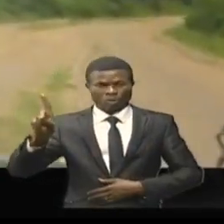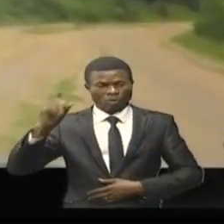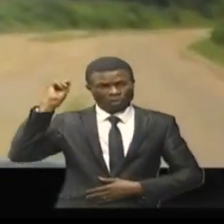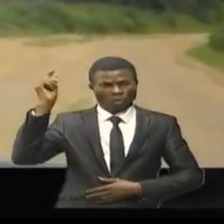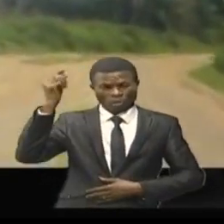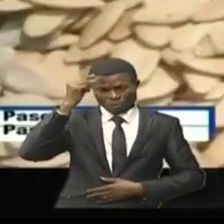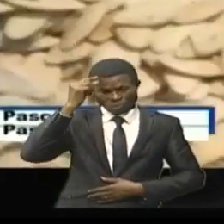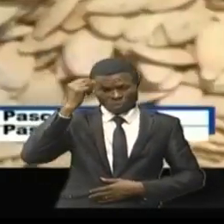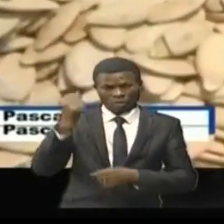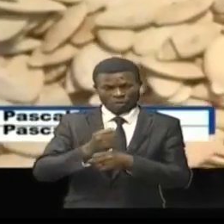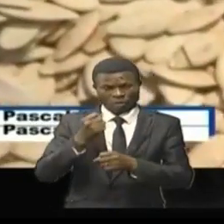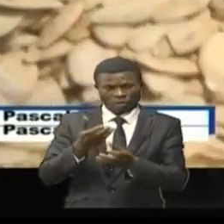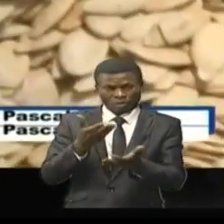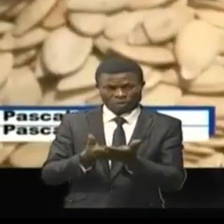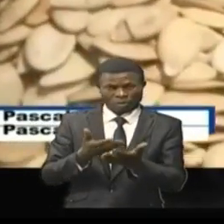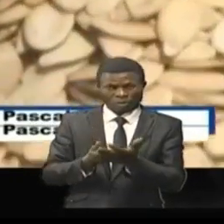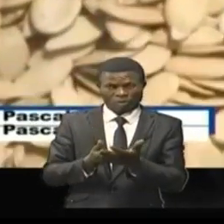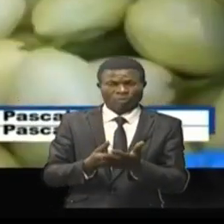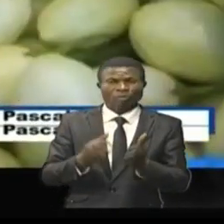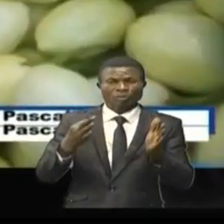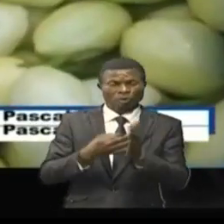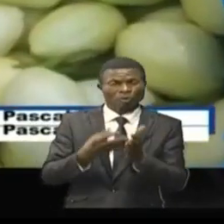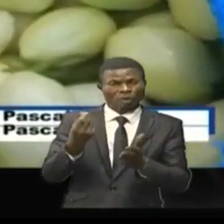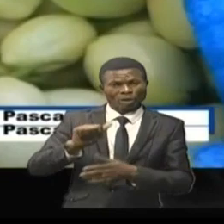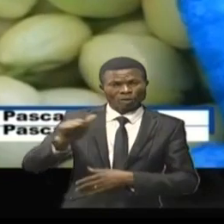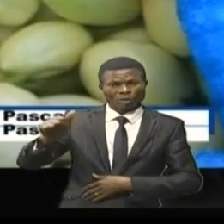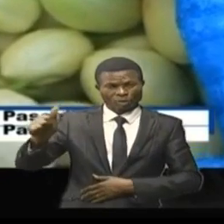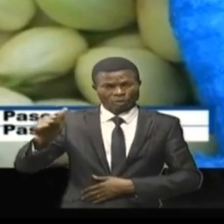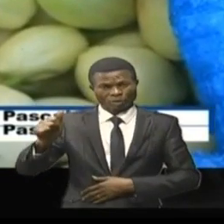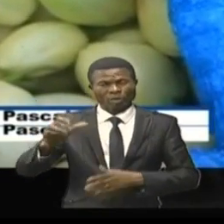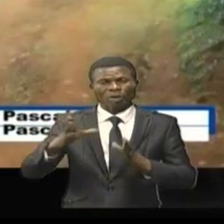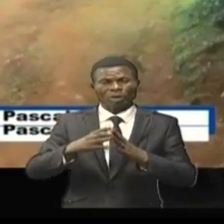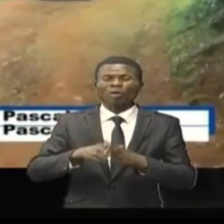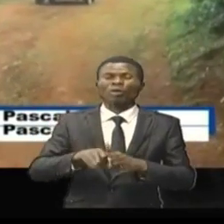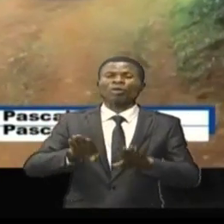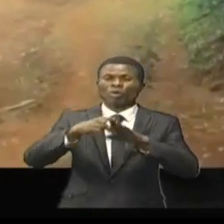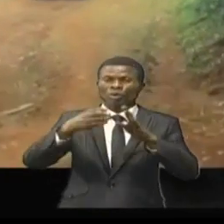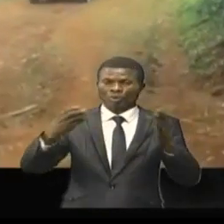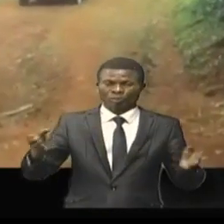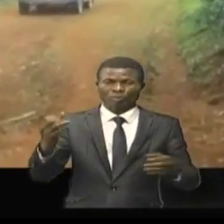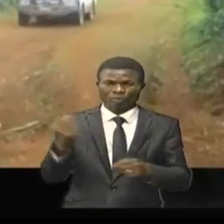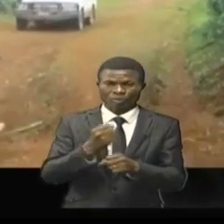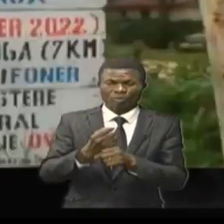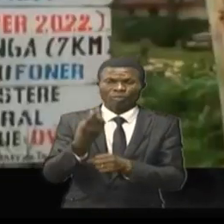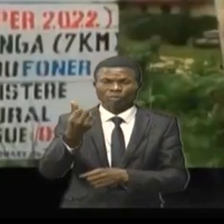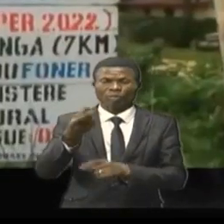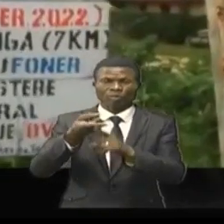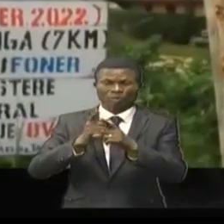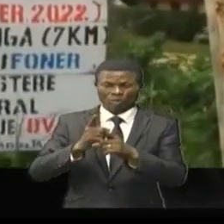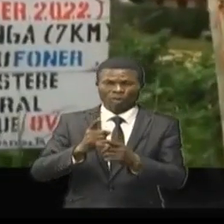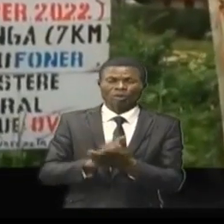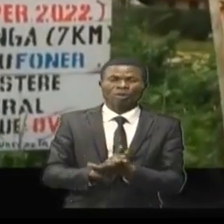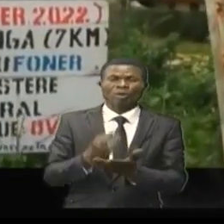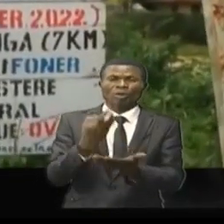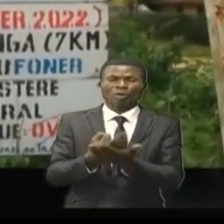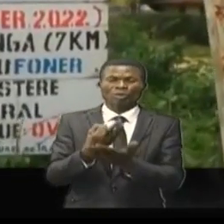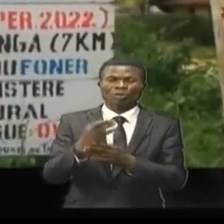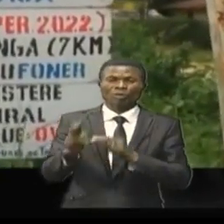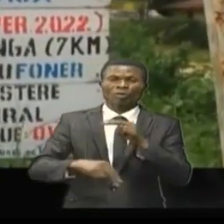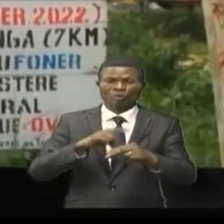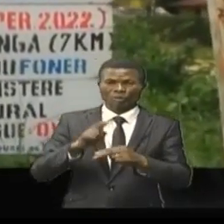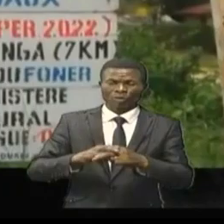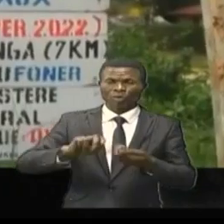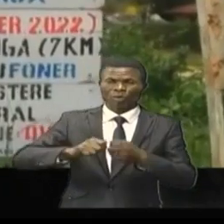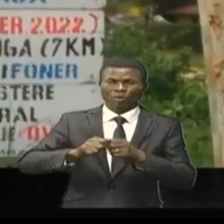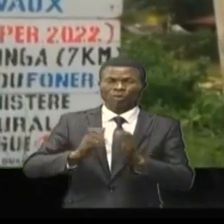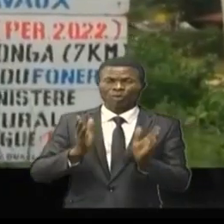7 territoires, Sirouit à l'exception de Chabunda suite à son enclavement. Ces travaux sont financés par les FONER dans son programme d'entretien routier